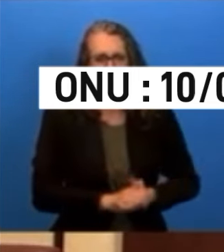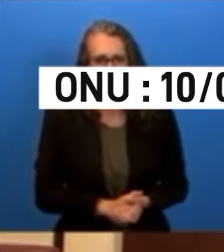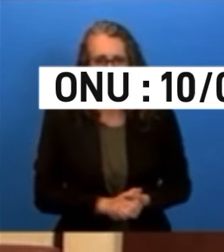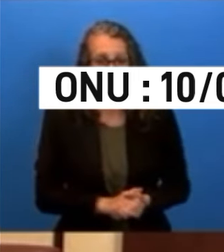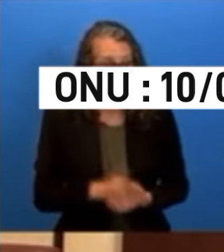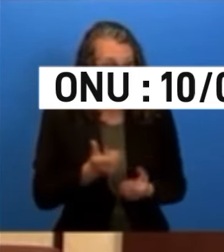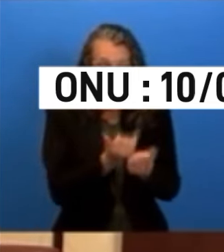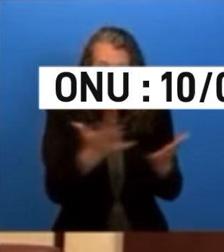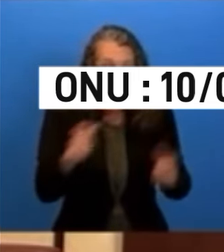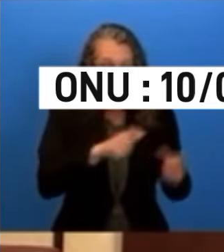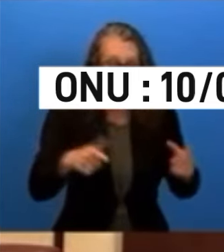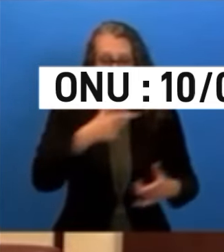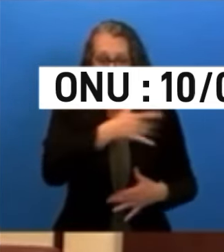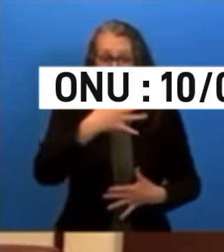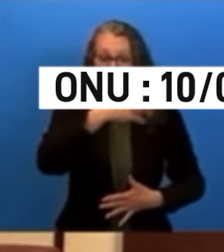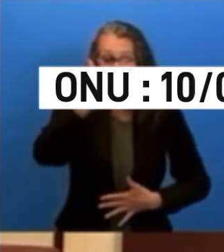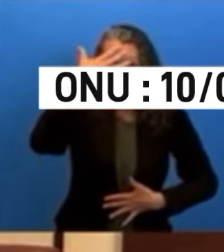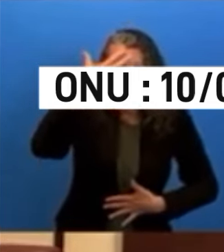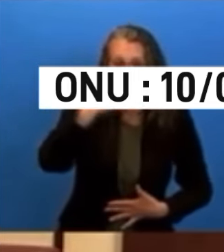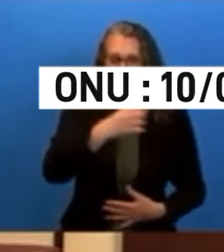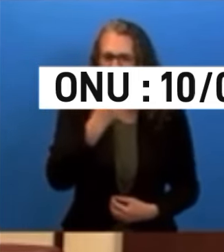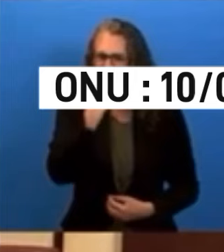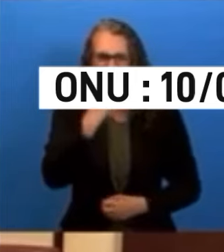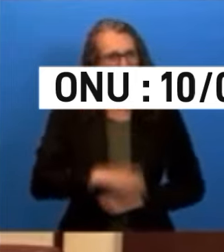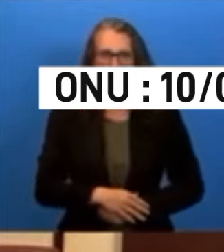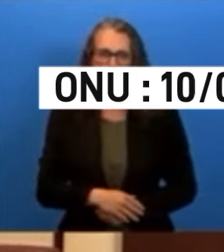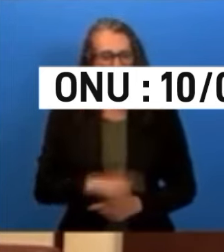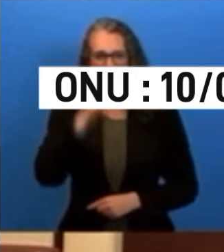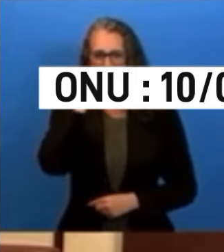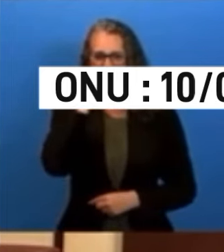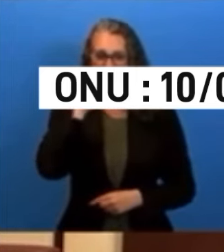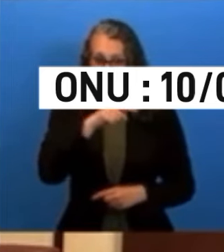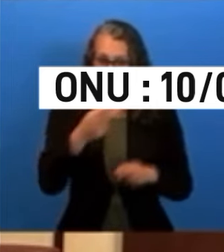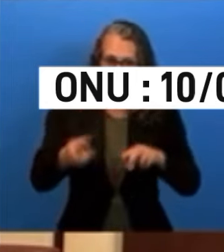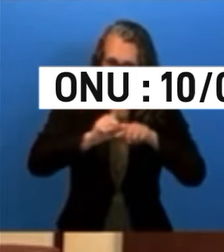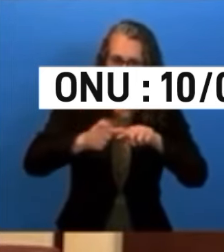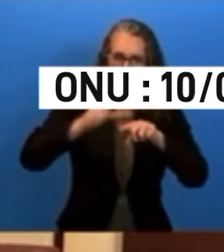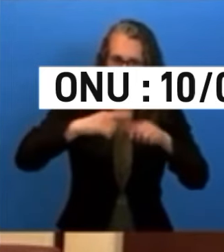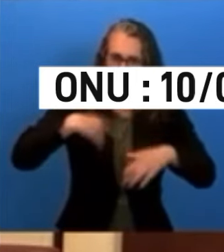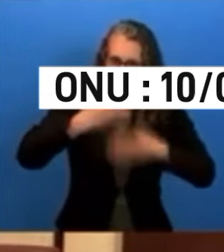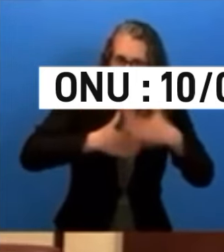من الانتهاكات، وأن القيام